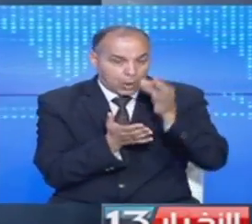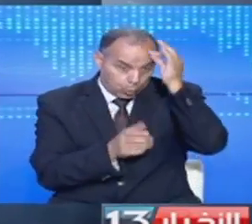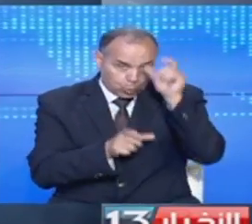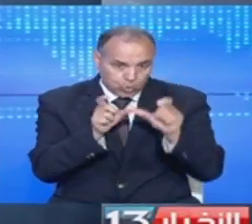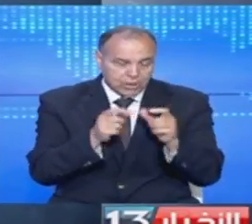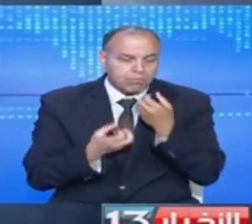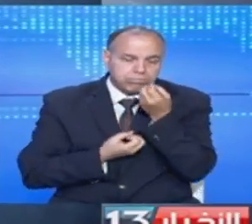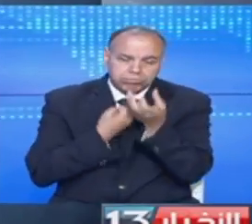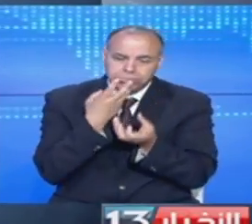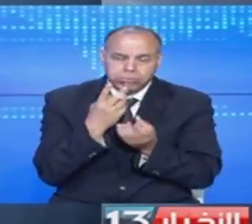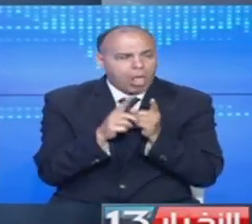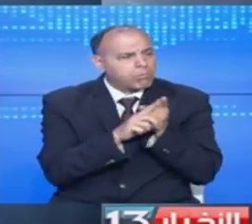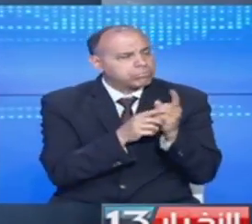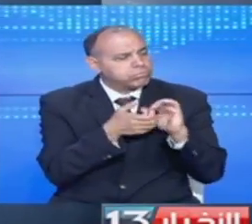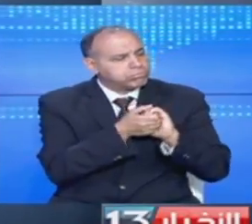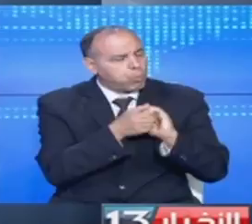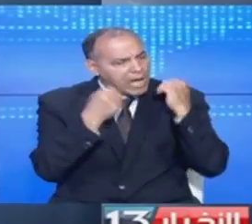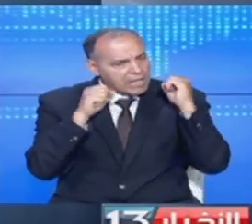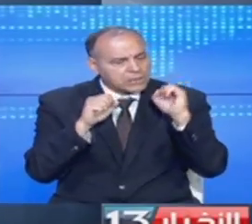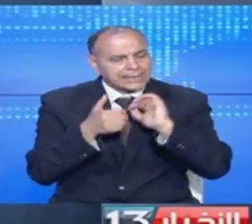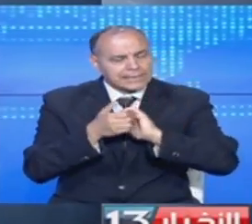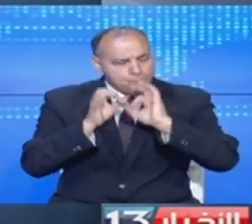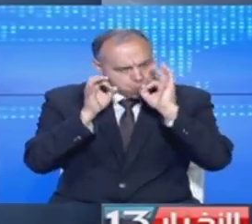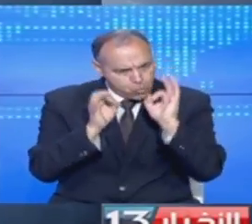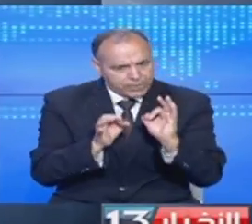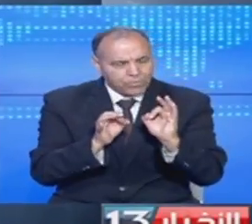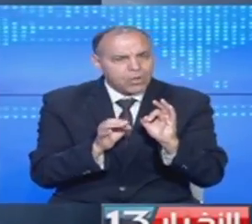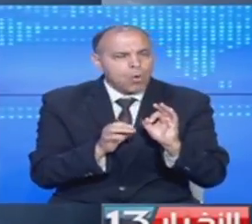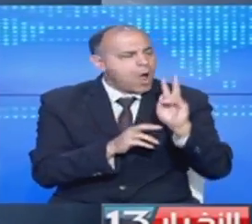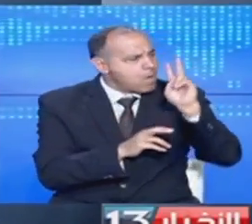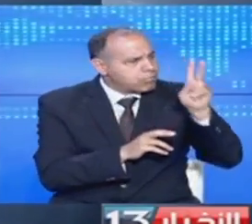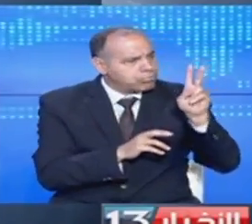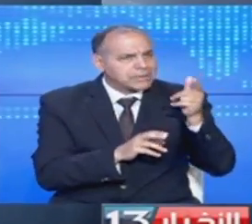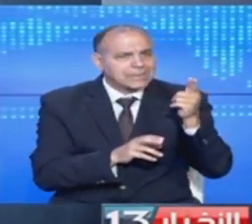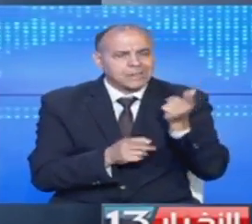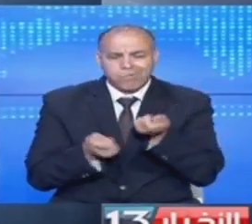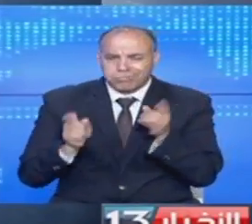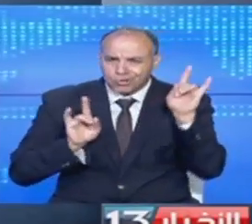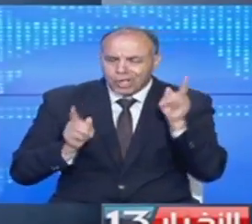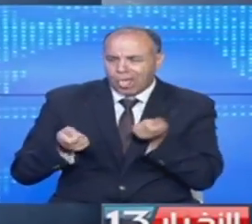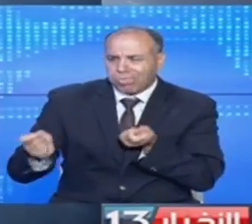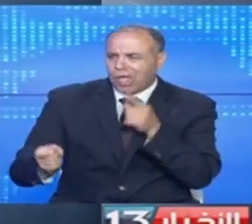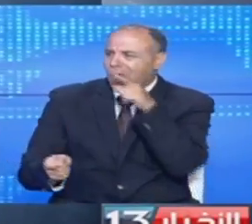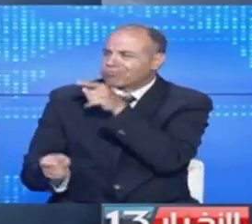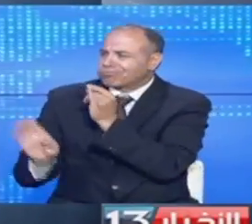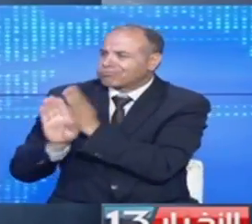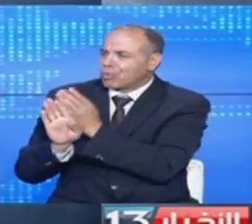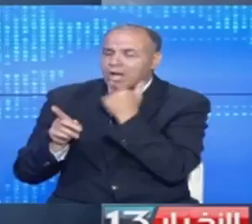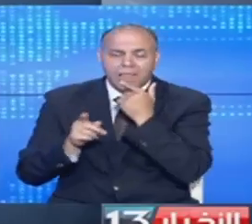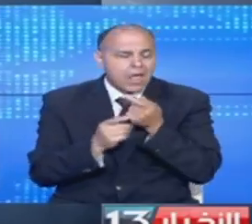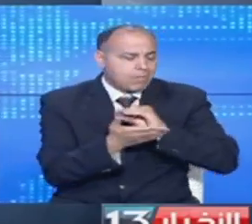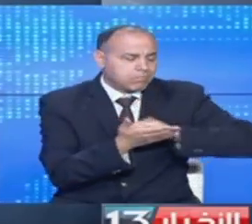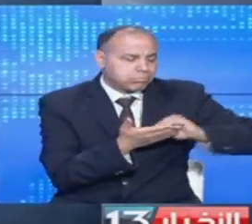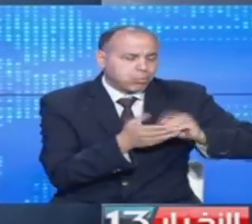التونسيين في التعبير والنقد والتظاهر والاحتجاج السلمي، وعن إدانته حملات الشيطنة والتخوين التي تطال